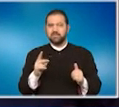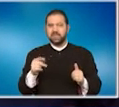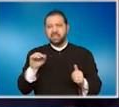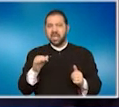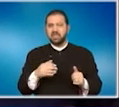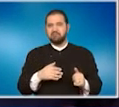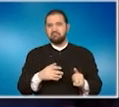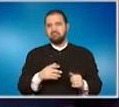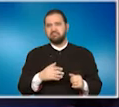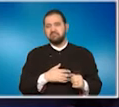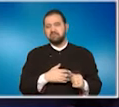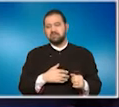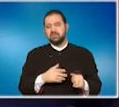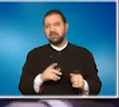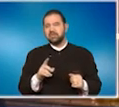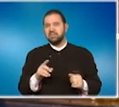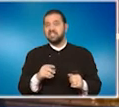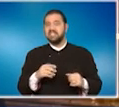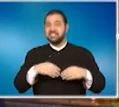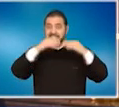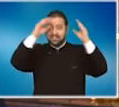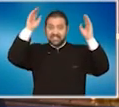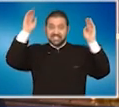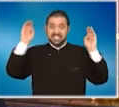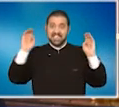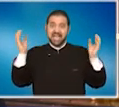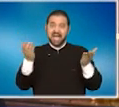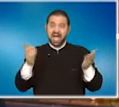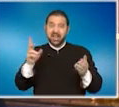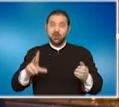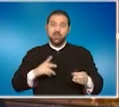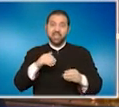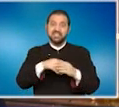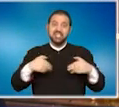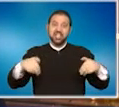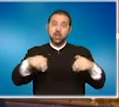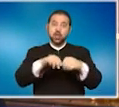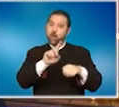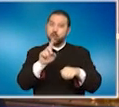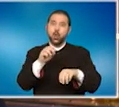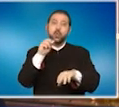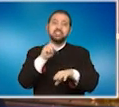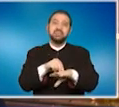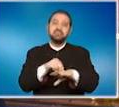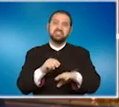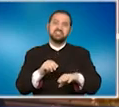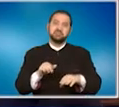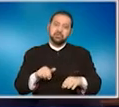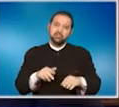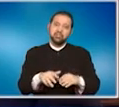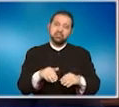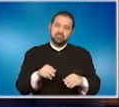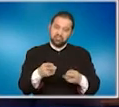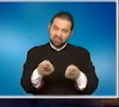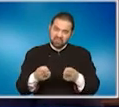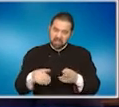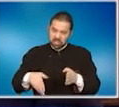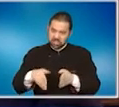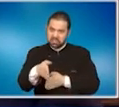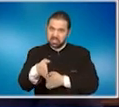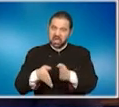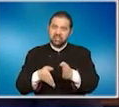ăștia? Te duci la ei și el stă în fața ta și tu te uiți la el și nu-ți dai seama. Dacă n-ai și tu o picătură de sfințenie în tine, nu sesizezi. Sfinții trăiesc